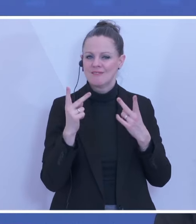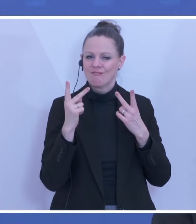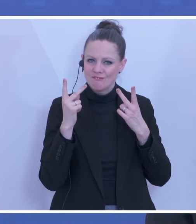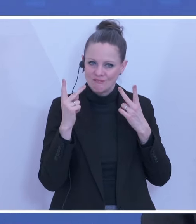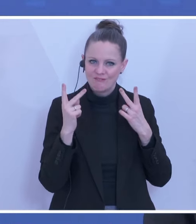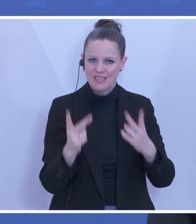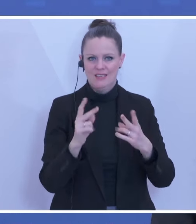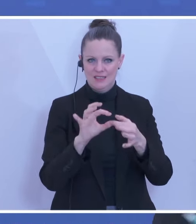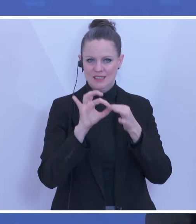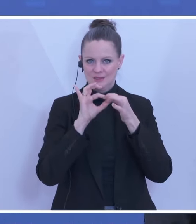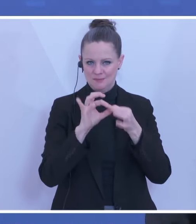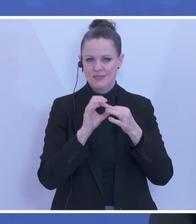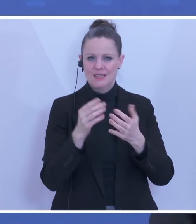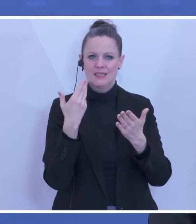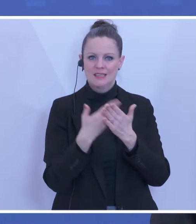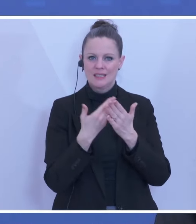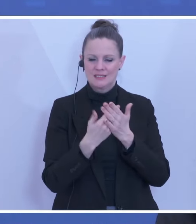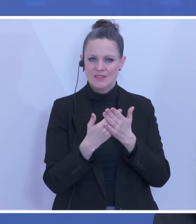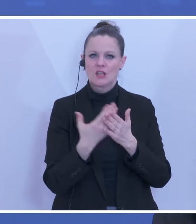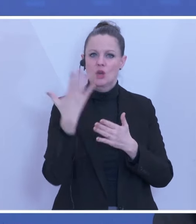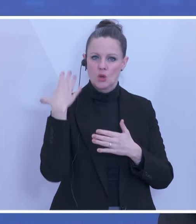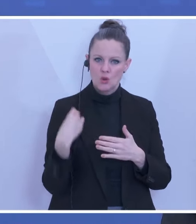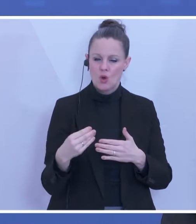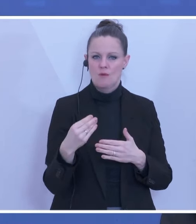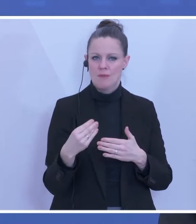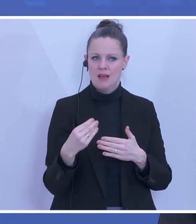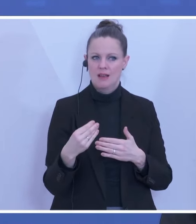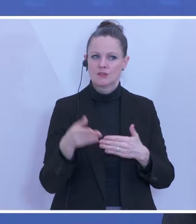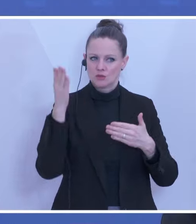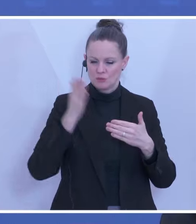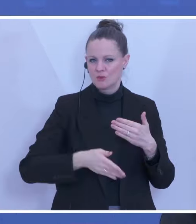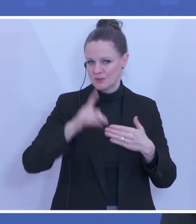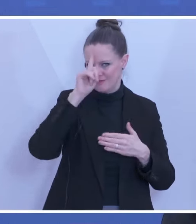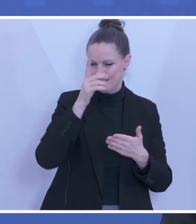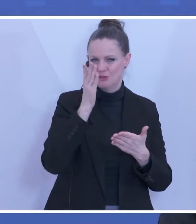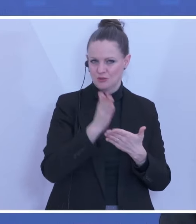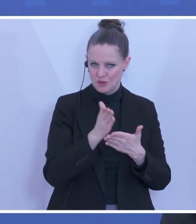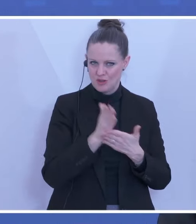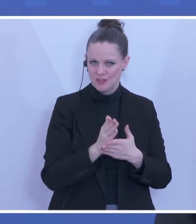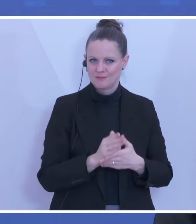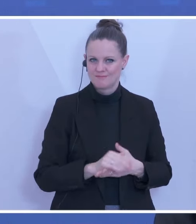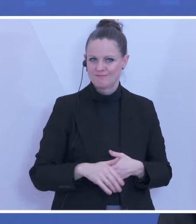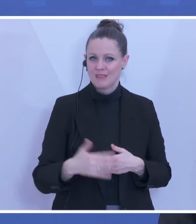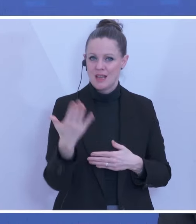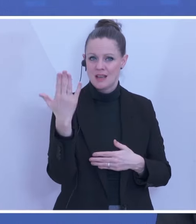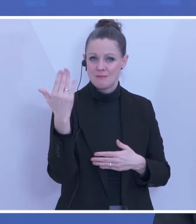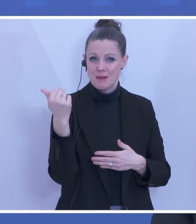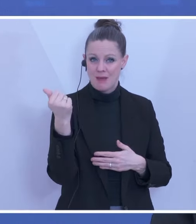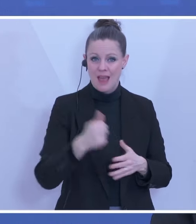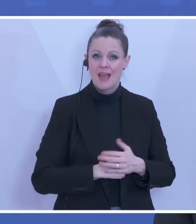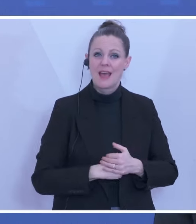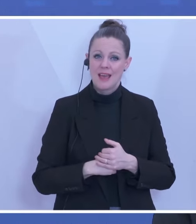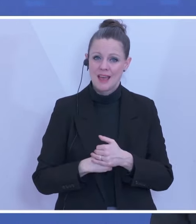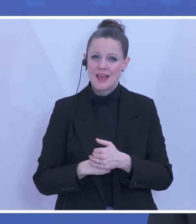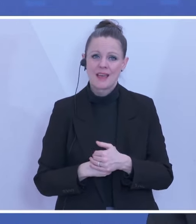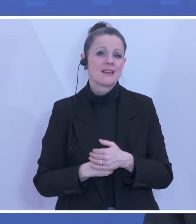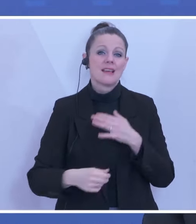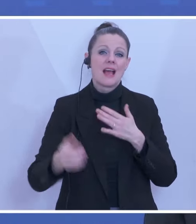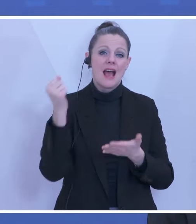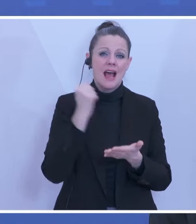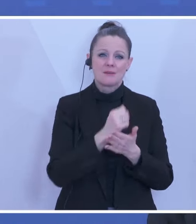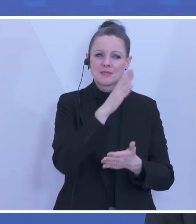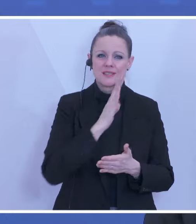wie ist. Und deshalb noch einmal am Schluss, Sie kennen es jetzt schon, bye-bye, Amtsgeheimnis, hello, Infofreiheit.